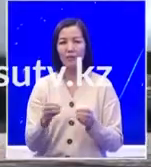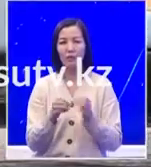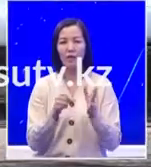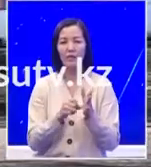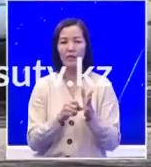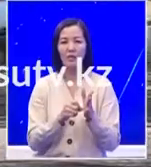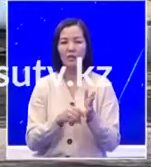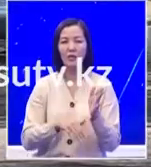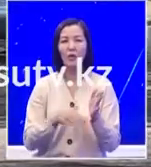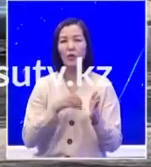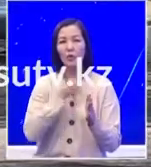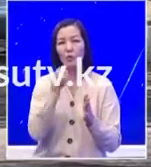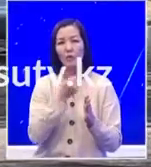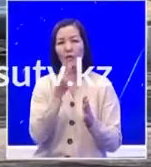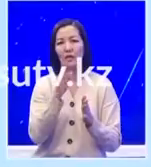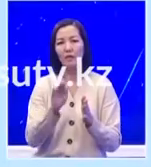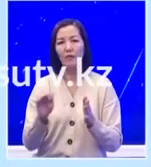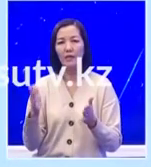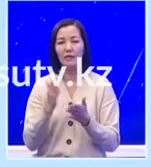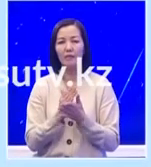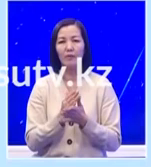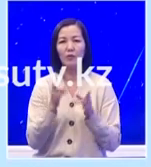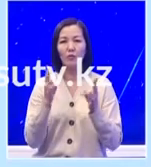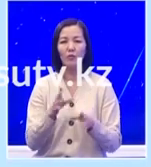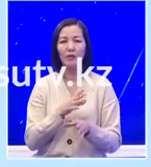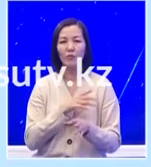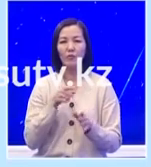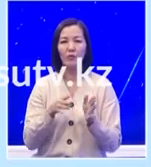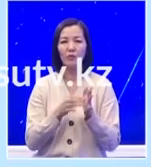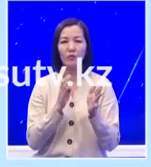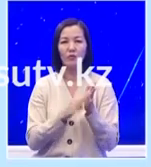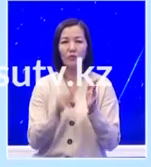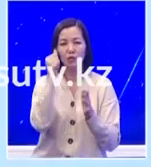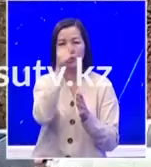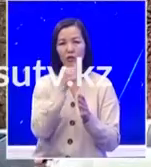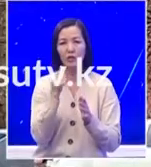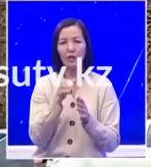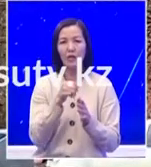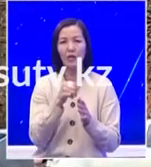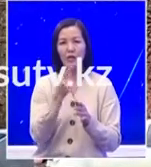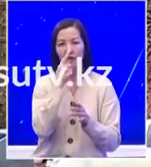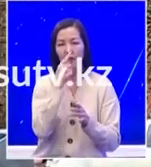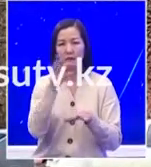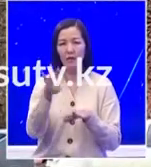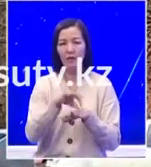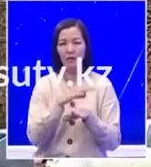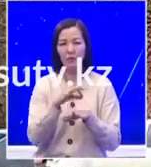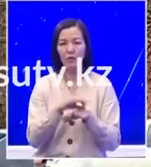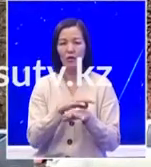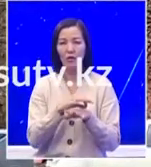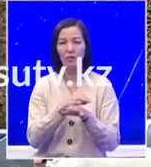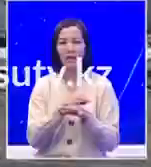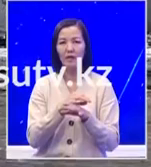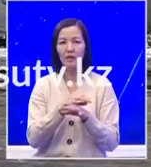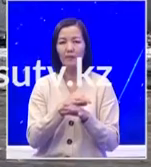асқан 2 баласы бар екен. Опат болған 1990 жыл туған Абдулин Наил есімді кенші жақында ғана үйленіп, еңбек демалысынан